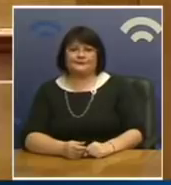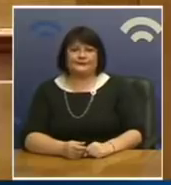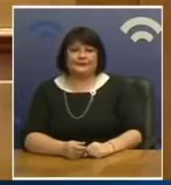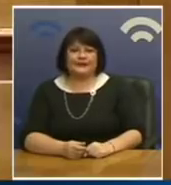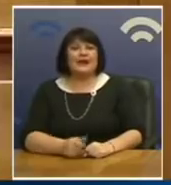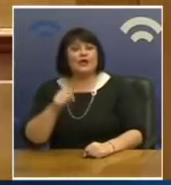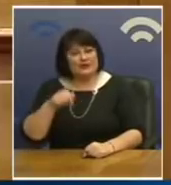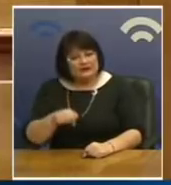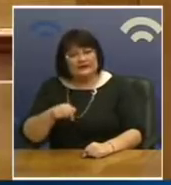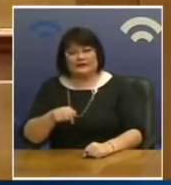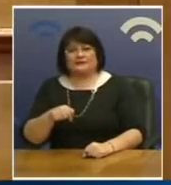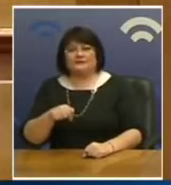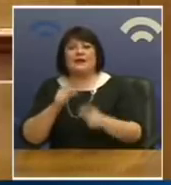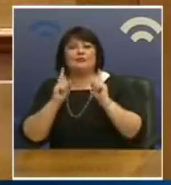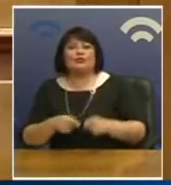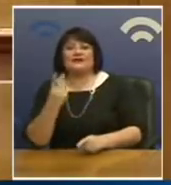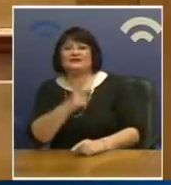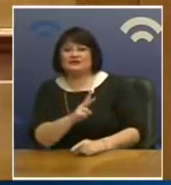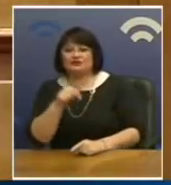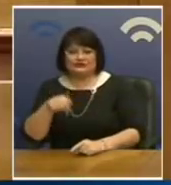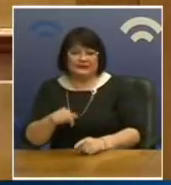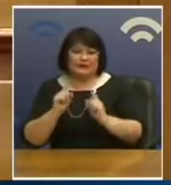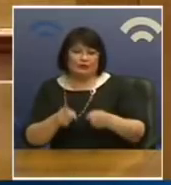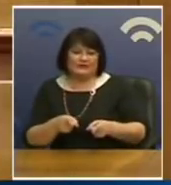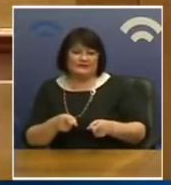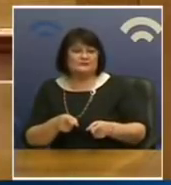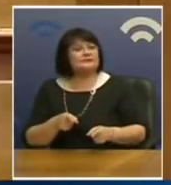αυτή η απόφασή σας σήμερα θα